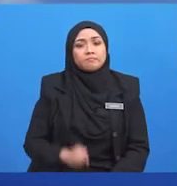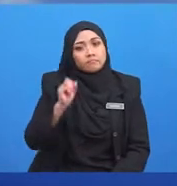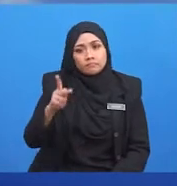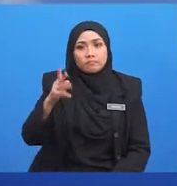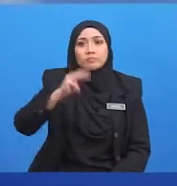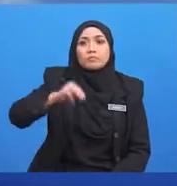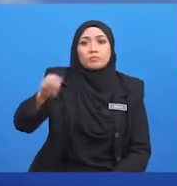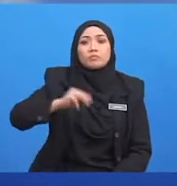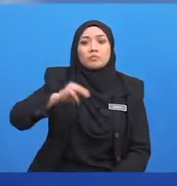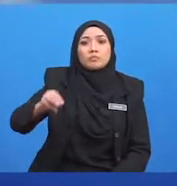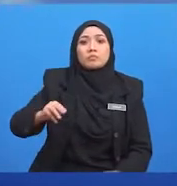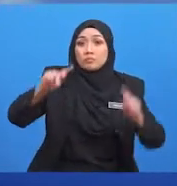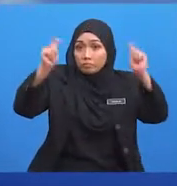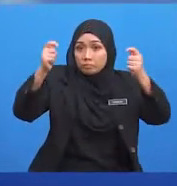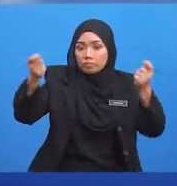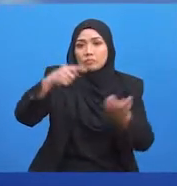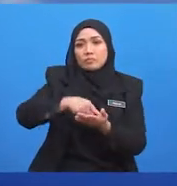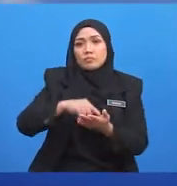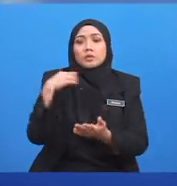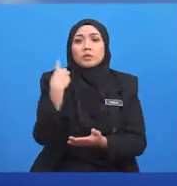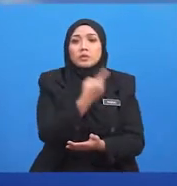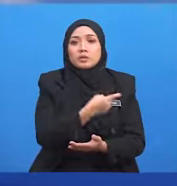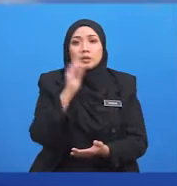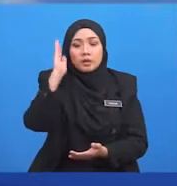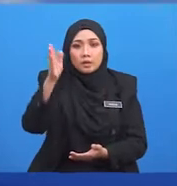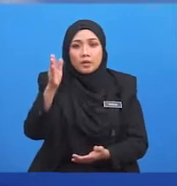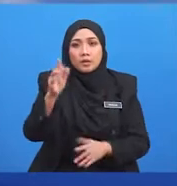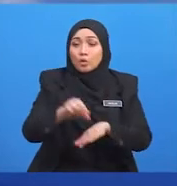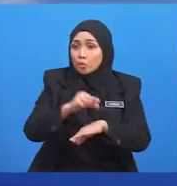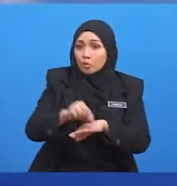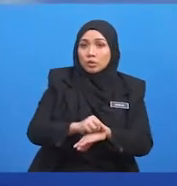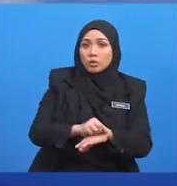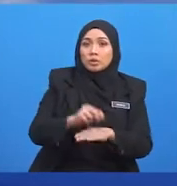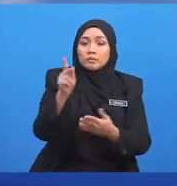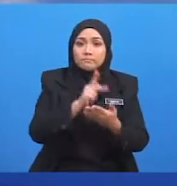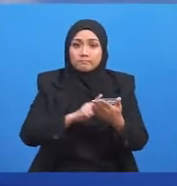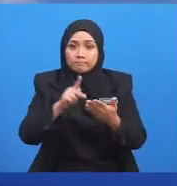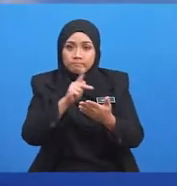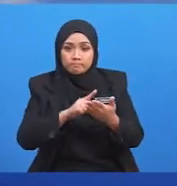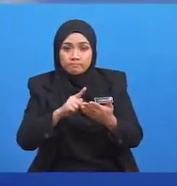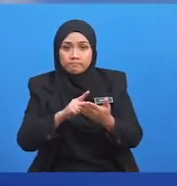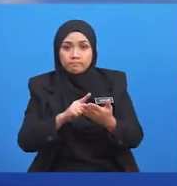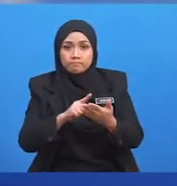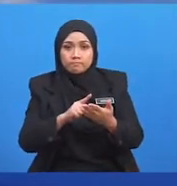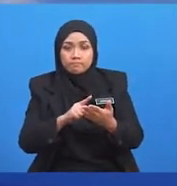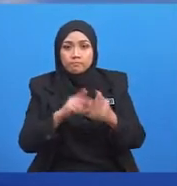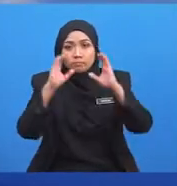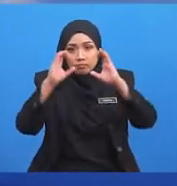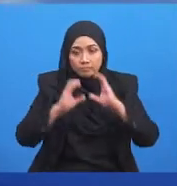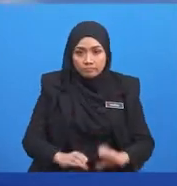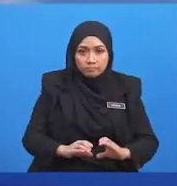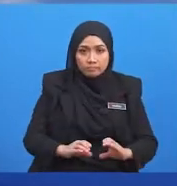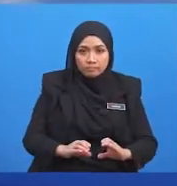Baiklah murid-murid, bagi tema ini, kita akan menggunakan kaedah soal selidik